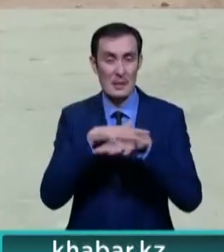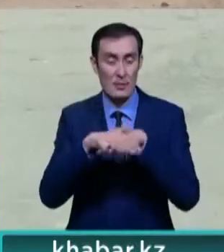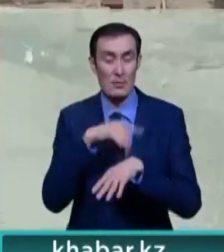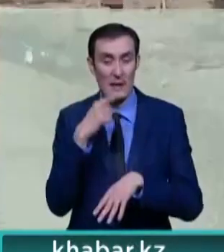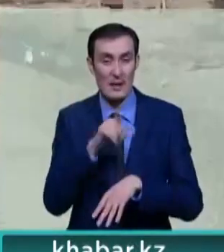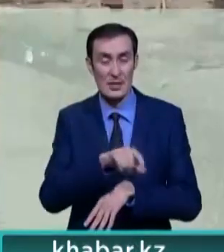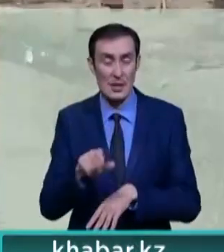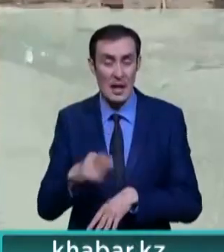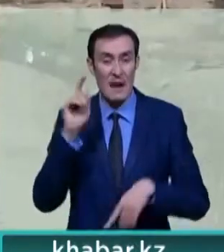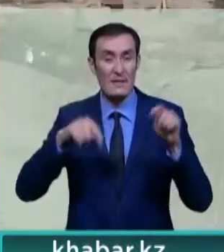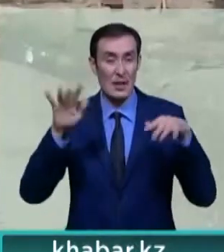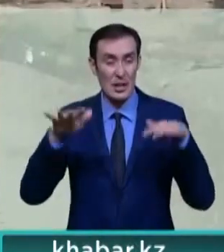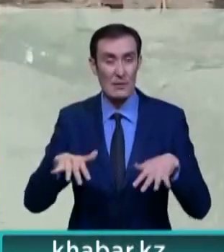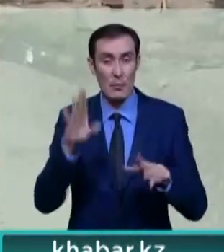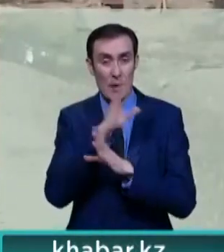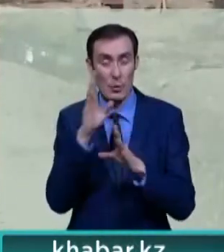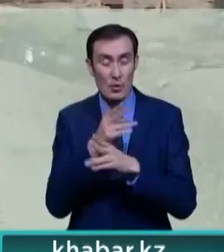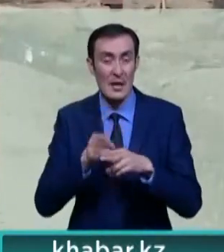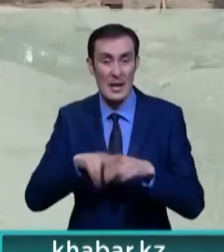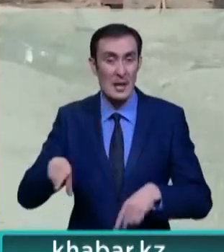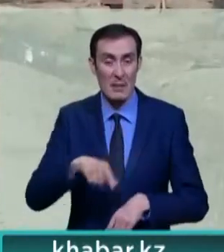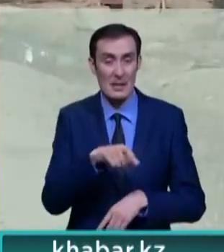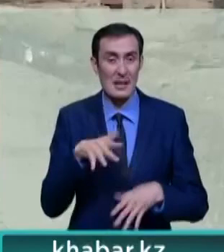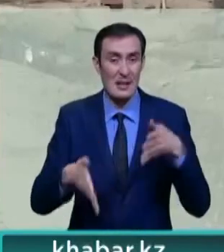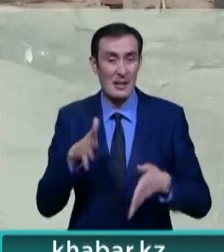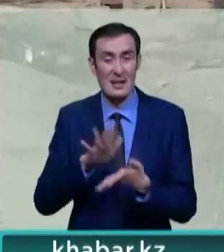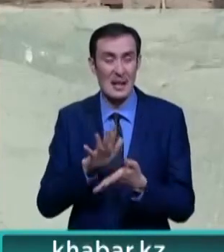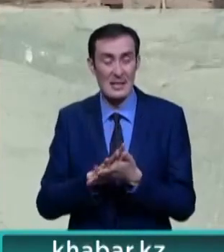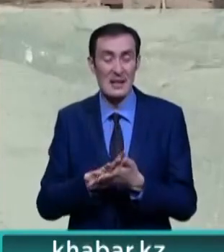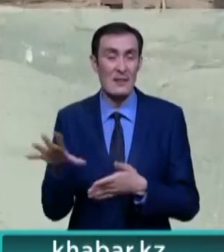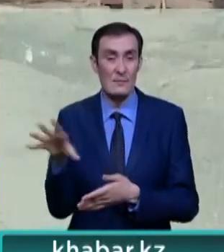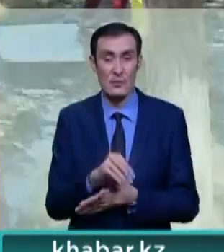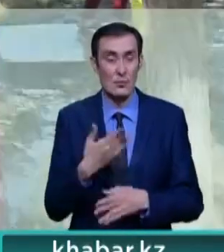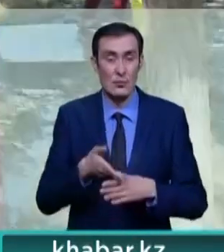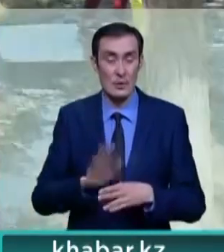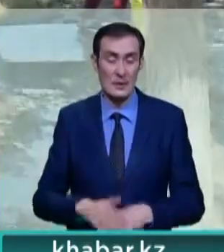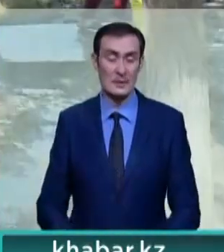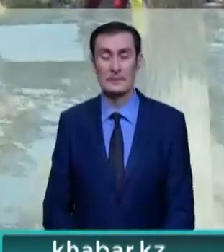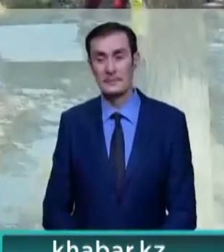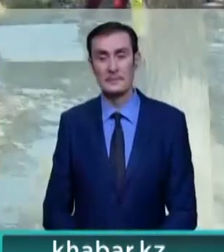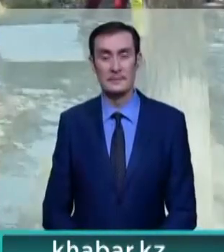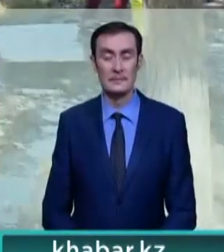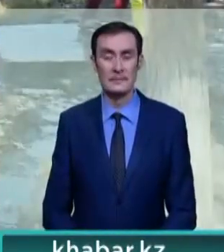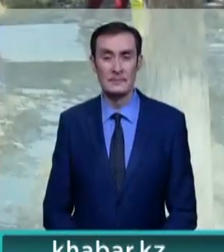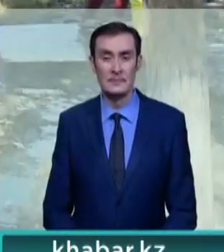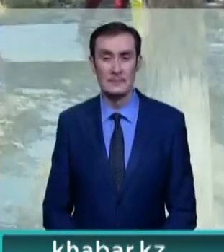говорят сельчане, а в дождливую погоду это полоса препятствий. Вокруг все утопает в грязи.